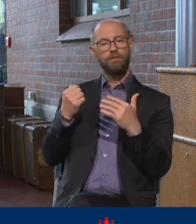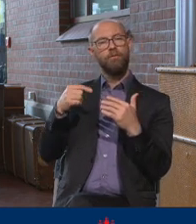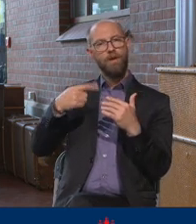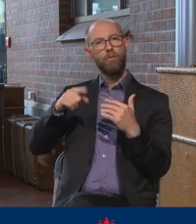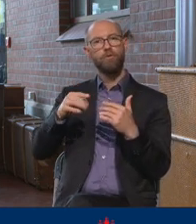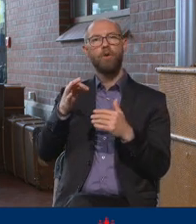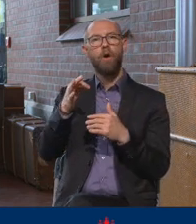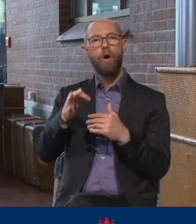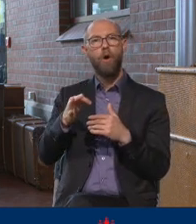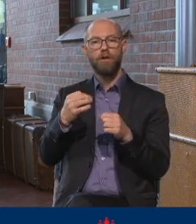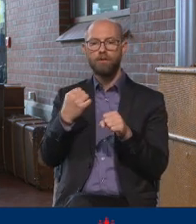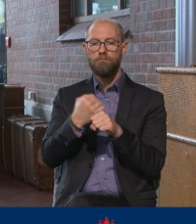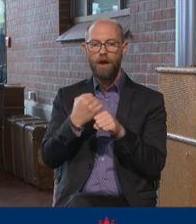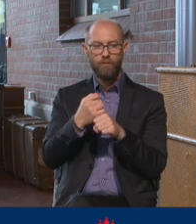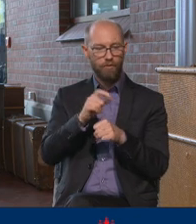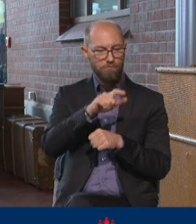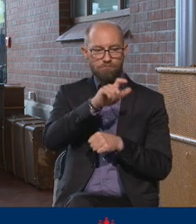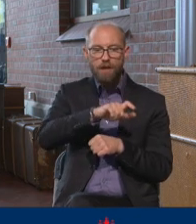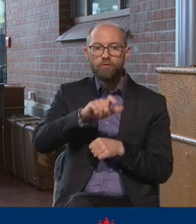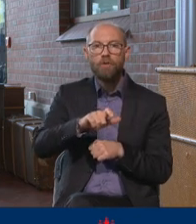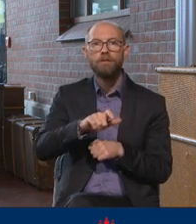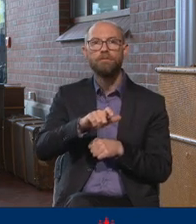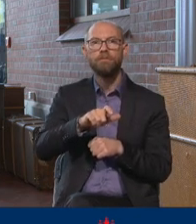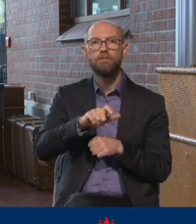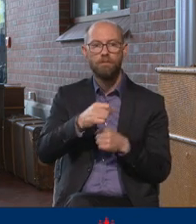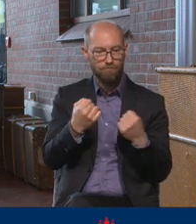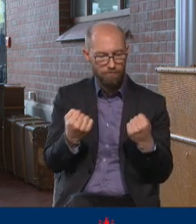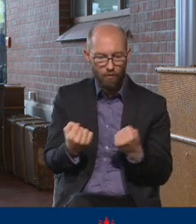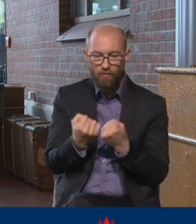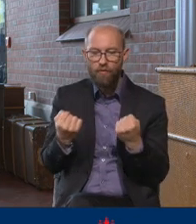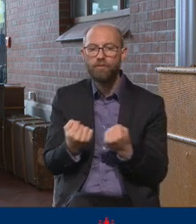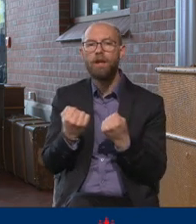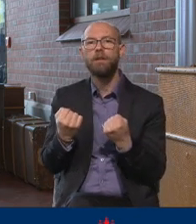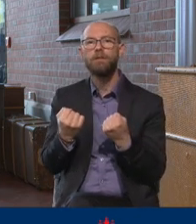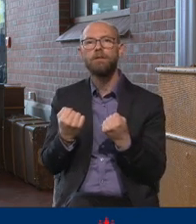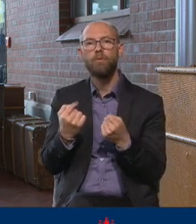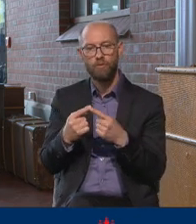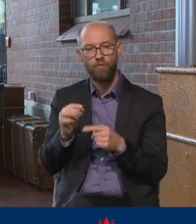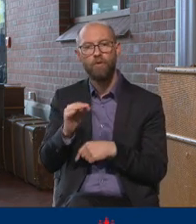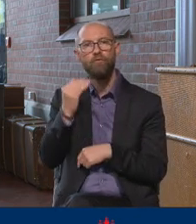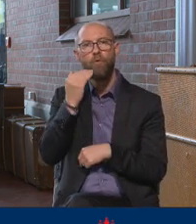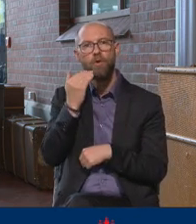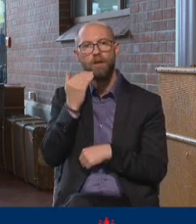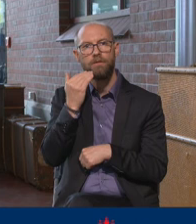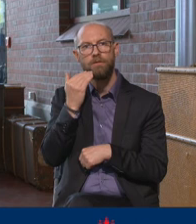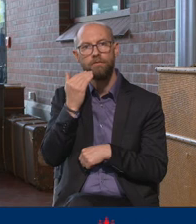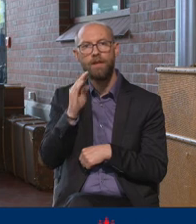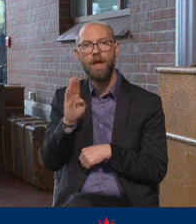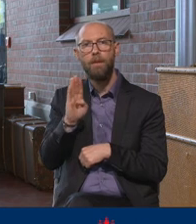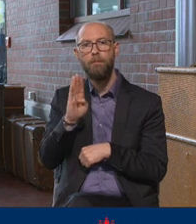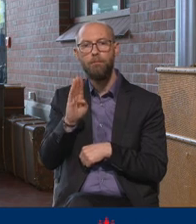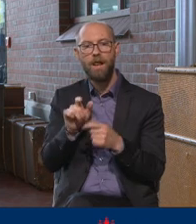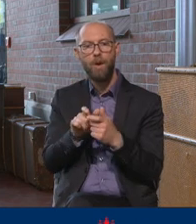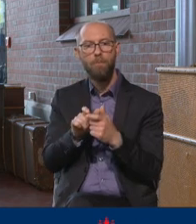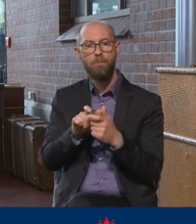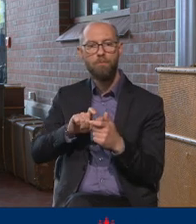menschen für beschäftigte und für bewohner und sie sehen wenn wir hier über den bilderbogen sprechen auch den grasbrook